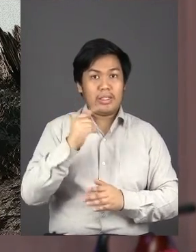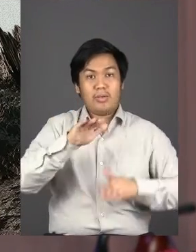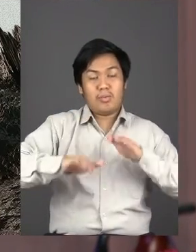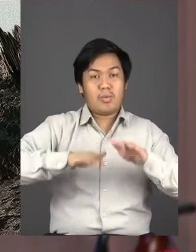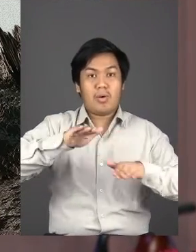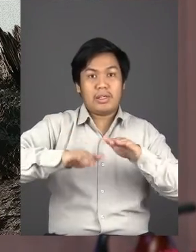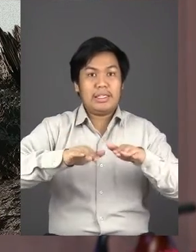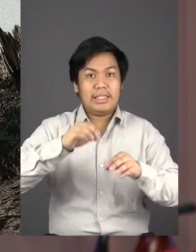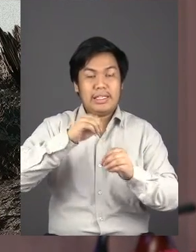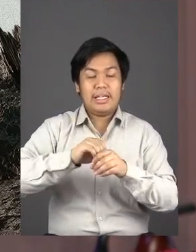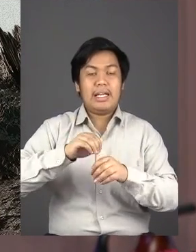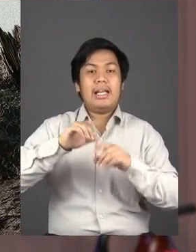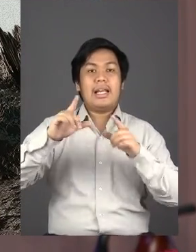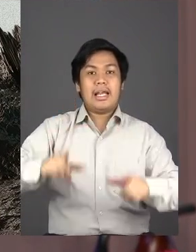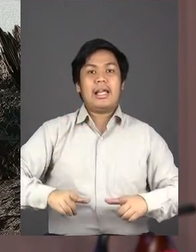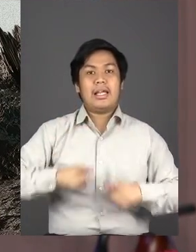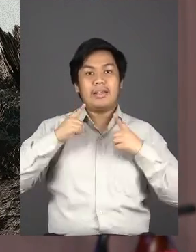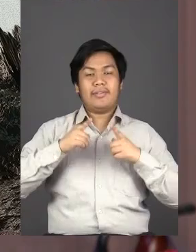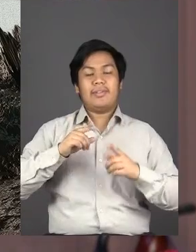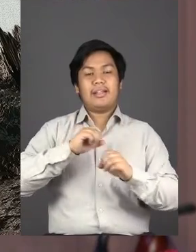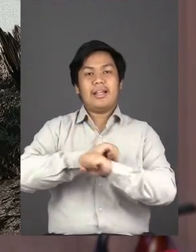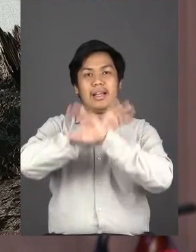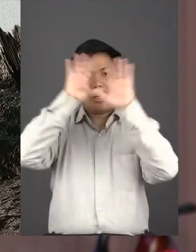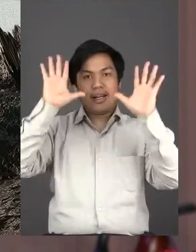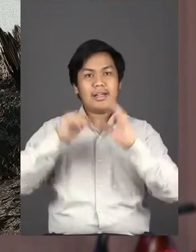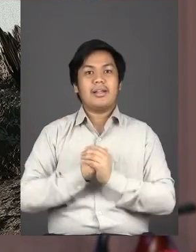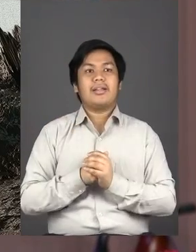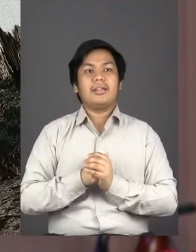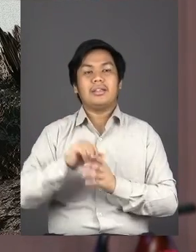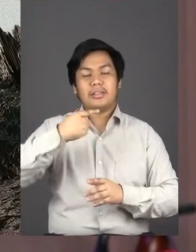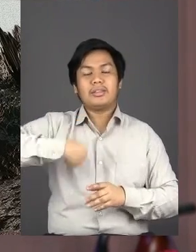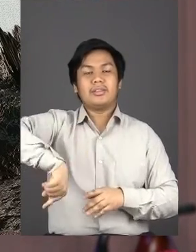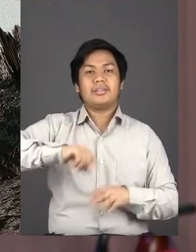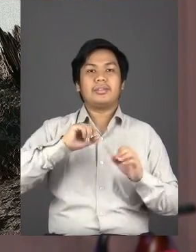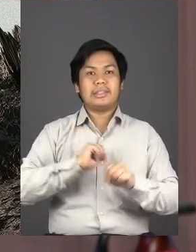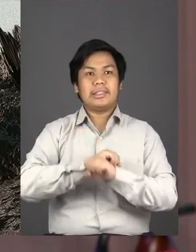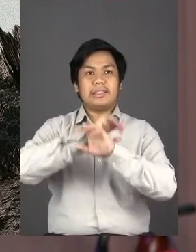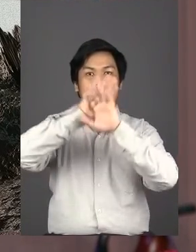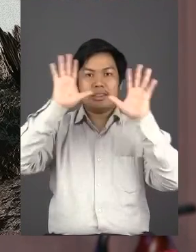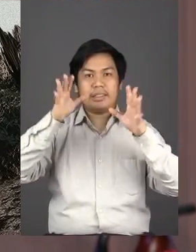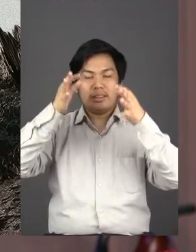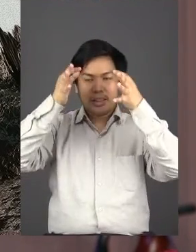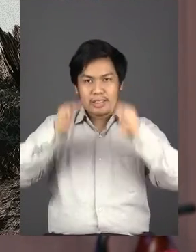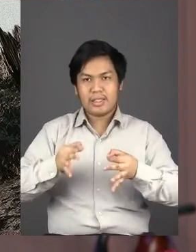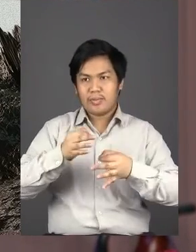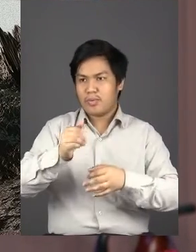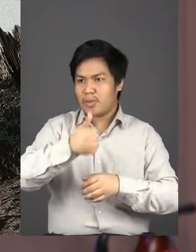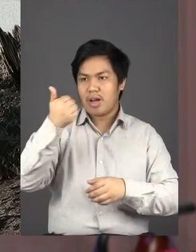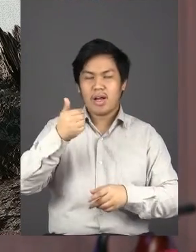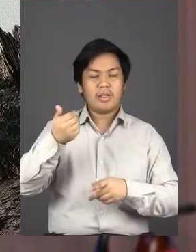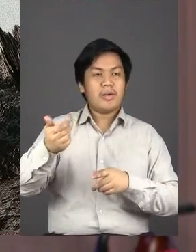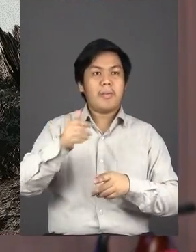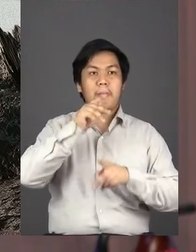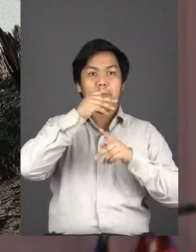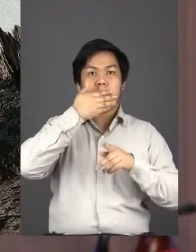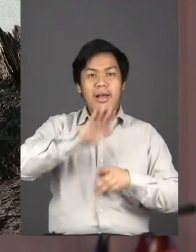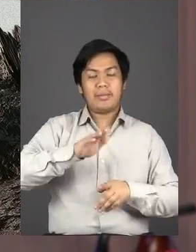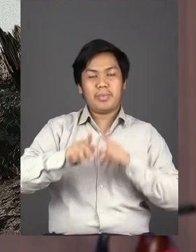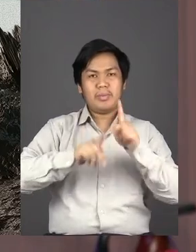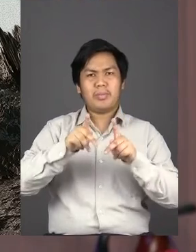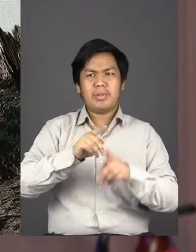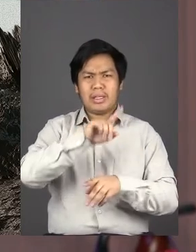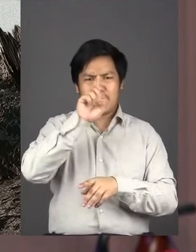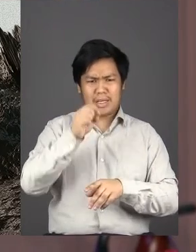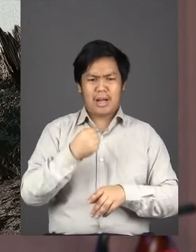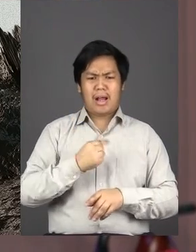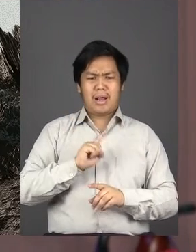nakikita ng iba. Yung pamumuhay sa liwanag na yun, nagiging kahatulan sa iba para sila ay lumapit sa inyo at tanungin, ano ba